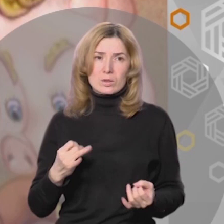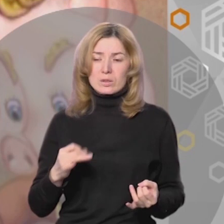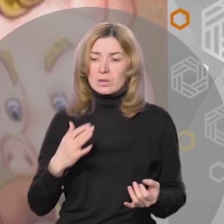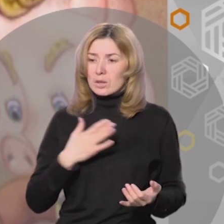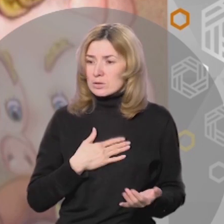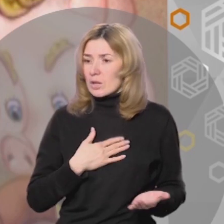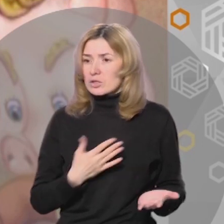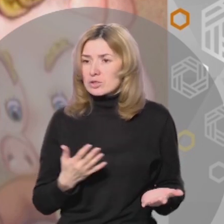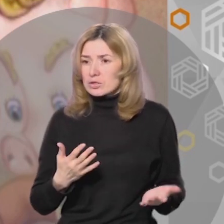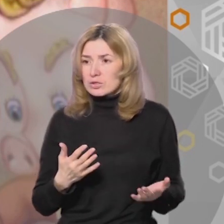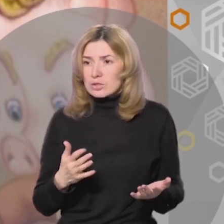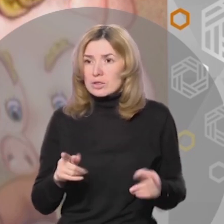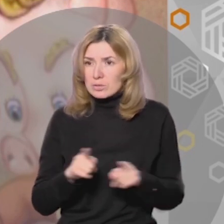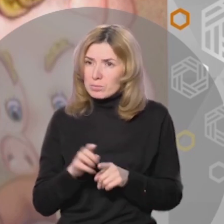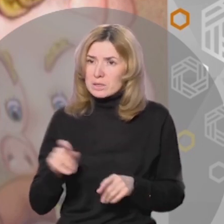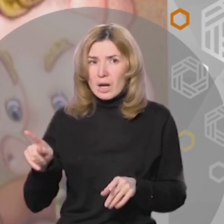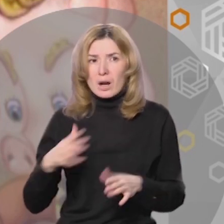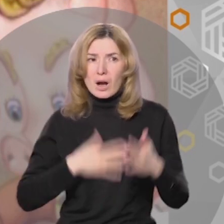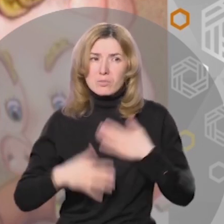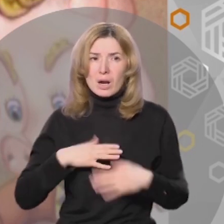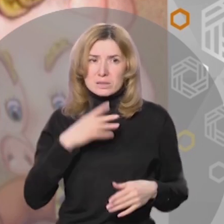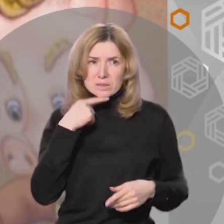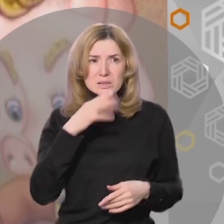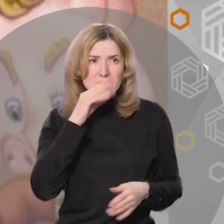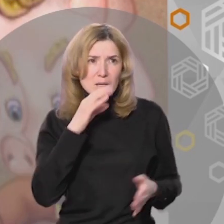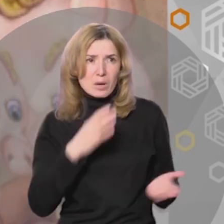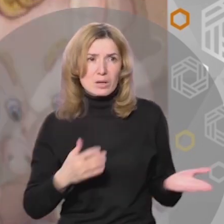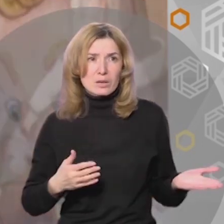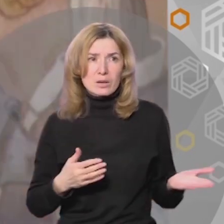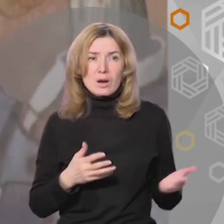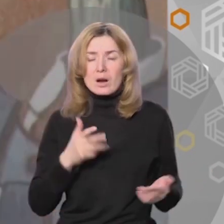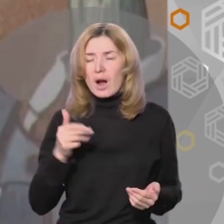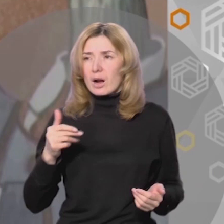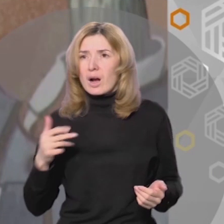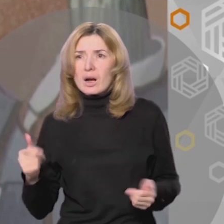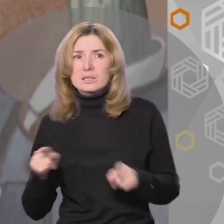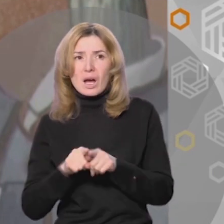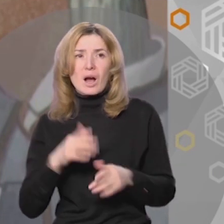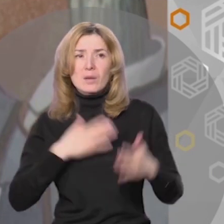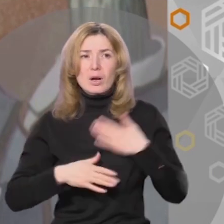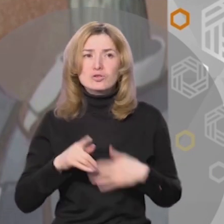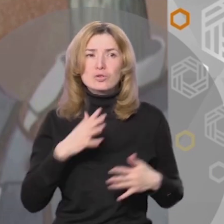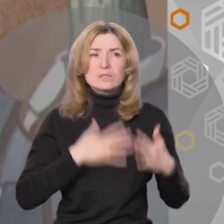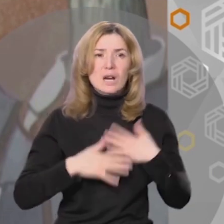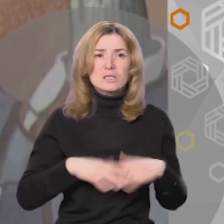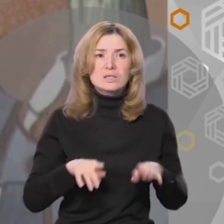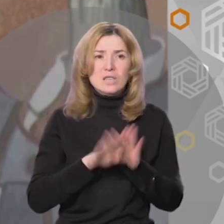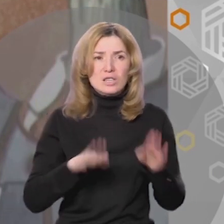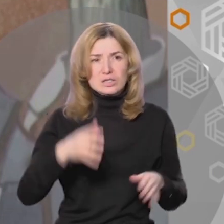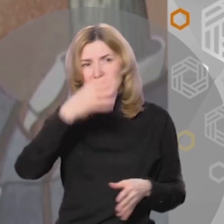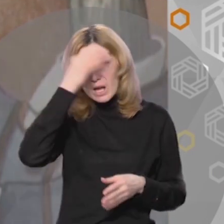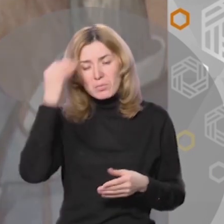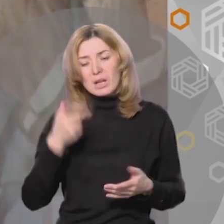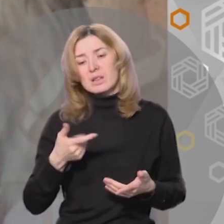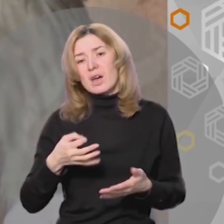Знаешь, он так ему обрадовался, сообщил Бернар. Так обрадовался, что от радости даже